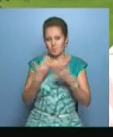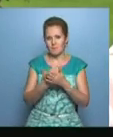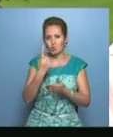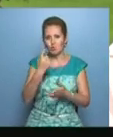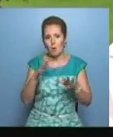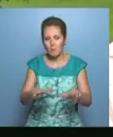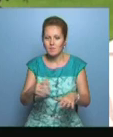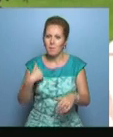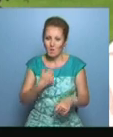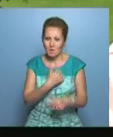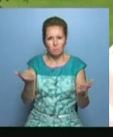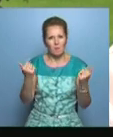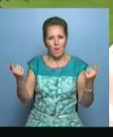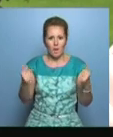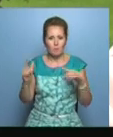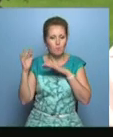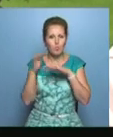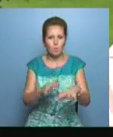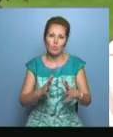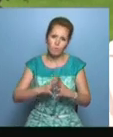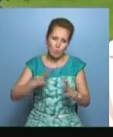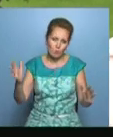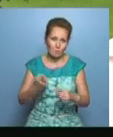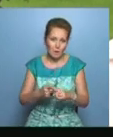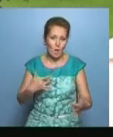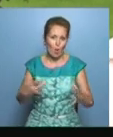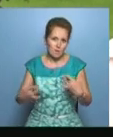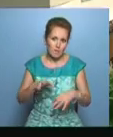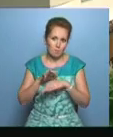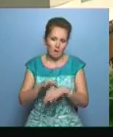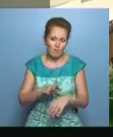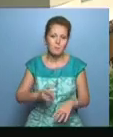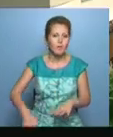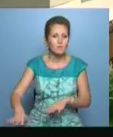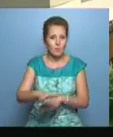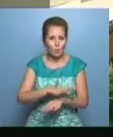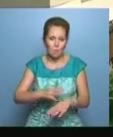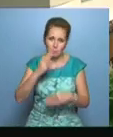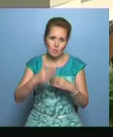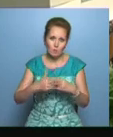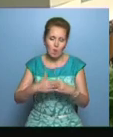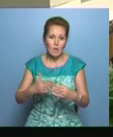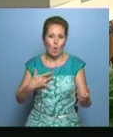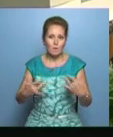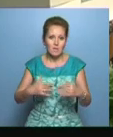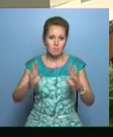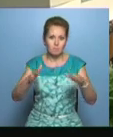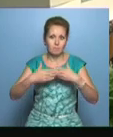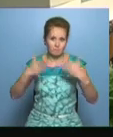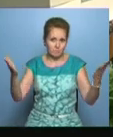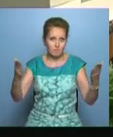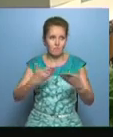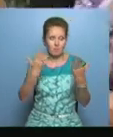как можно больше. И поэтому мы делаем концерты на территории. Ближайший концерт под открытым небом в Воткинском